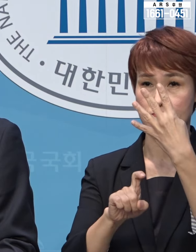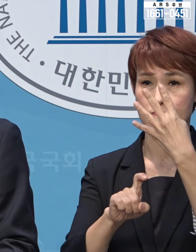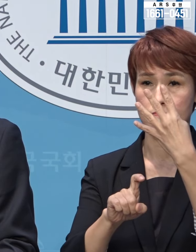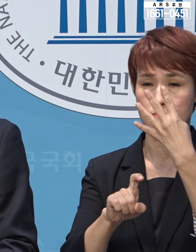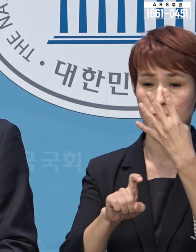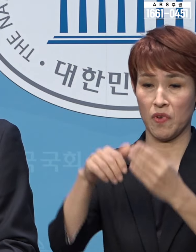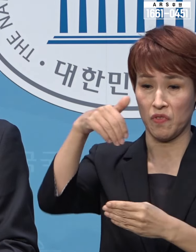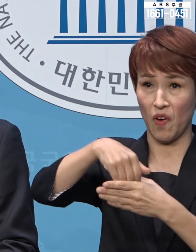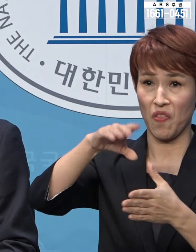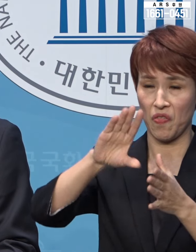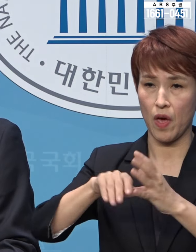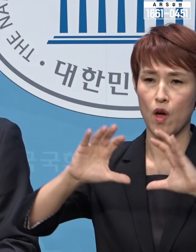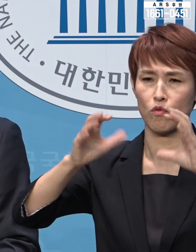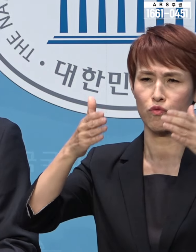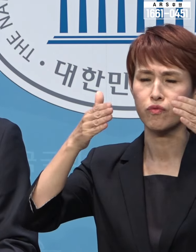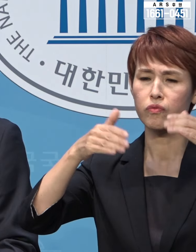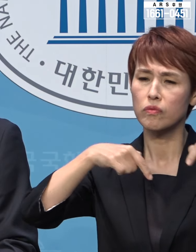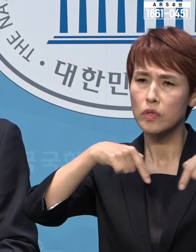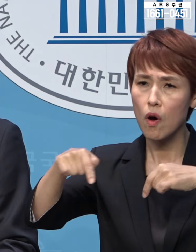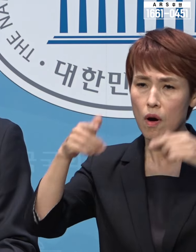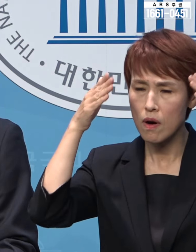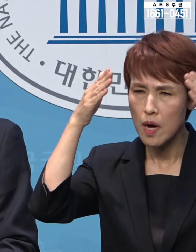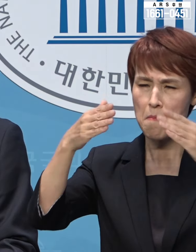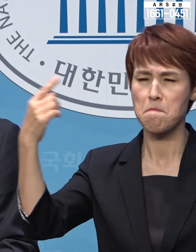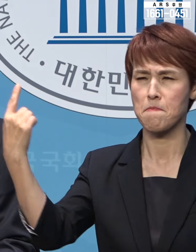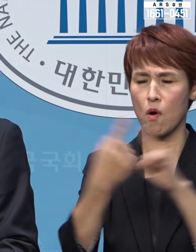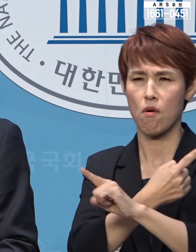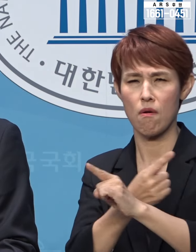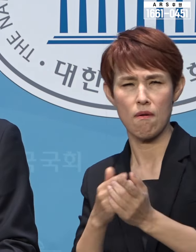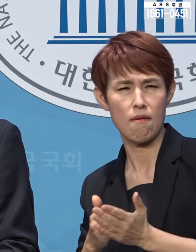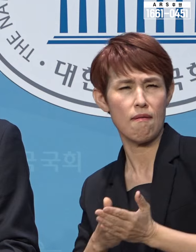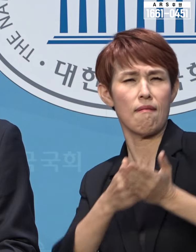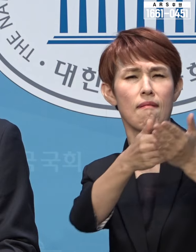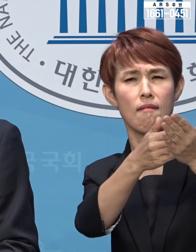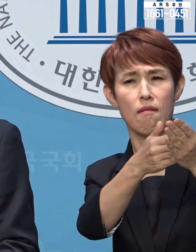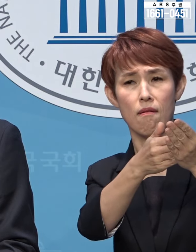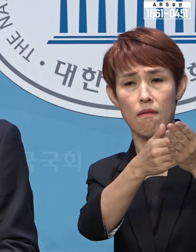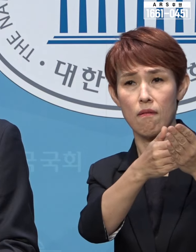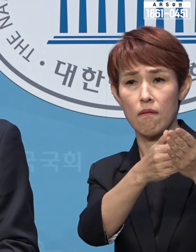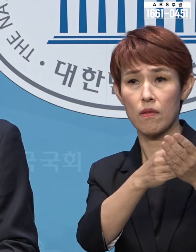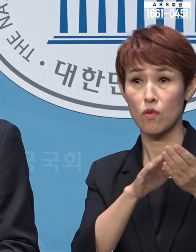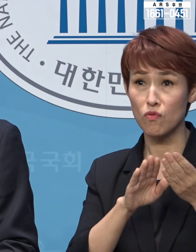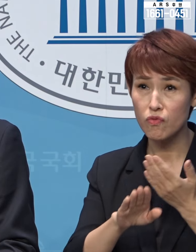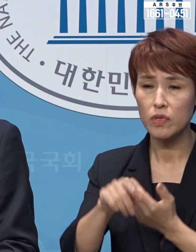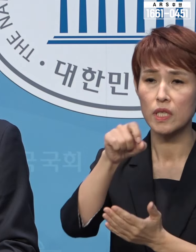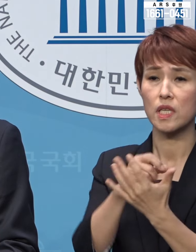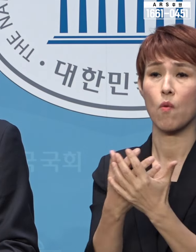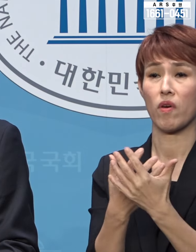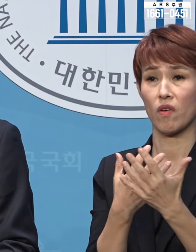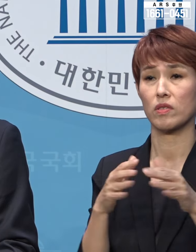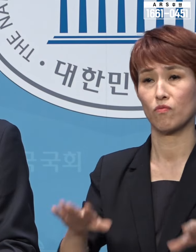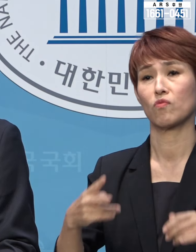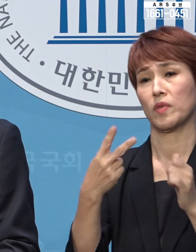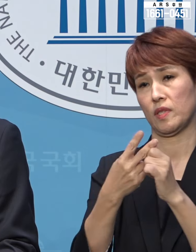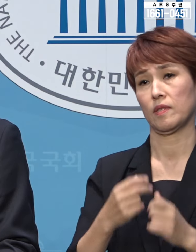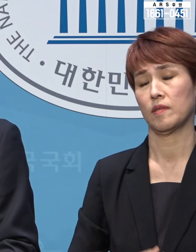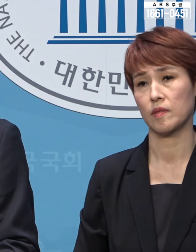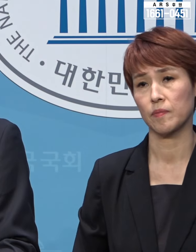국정 기조를 바꾸라는 국민의 절박한 외침 이후의 기자 의견입니다